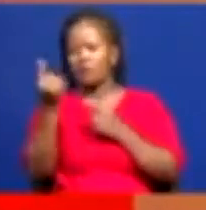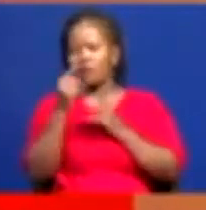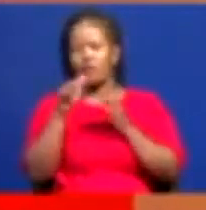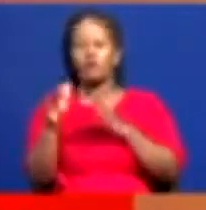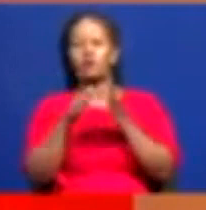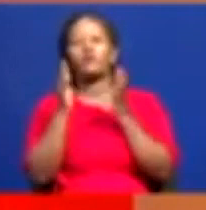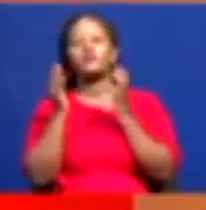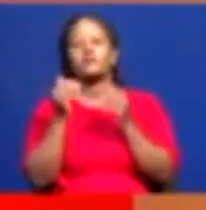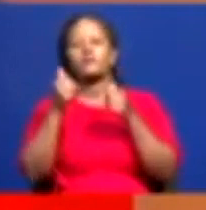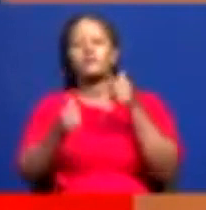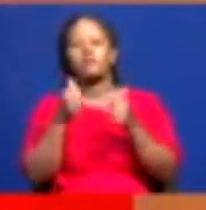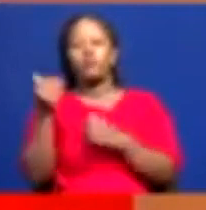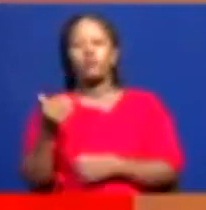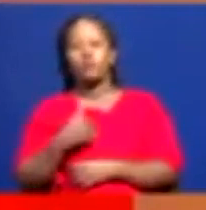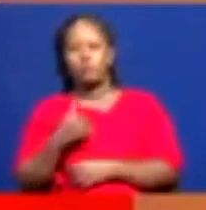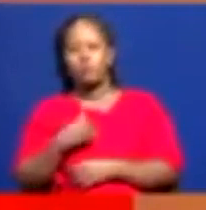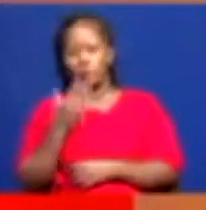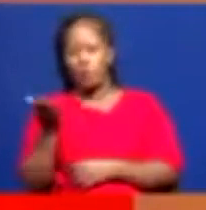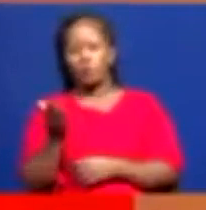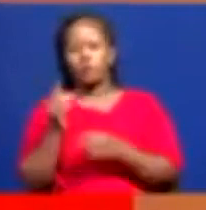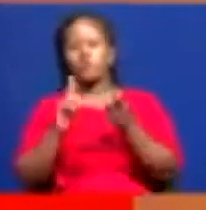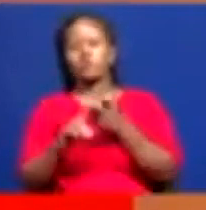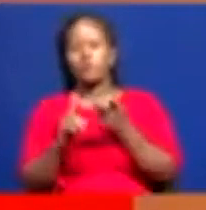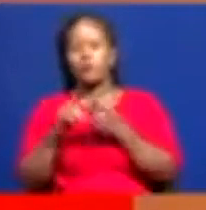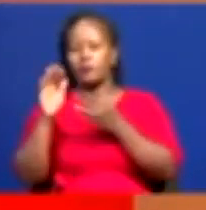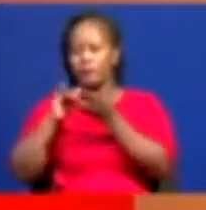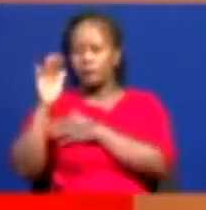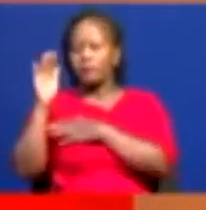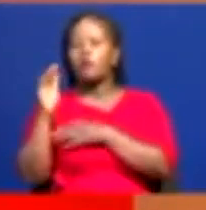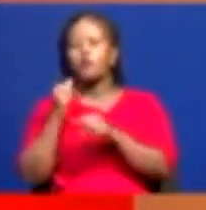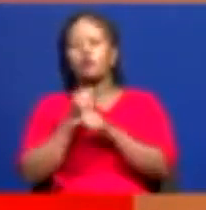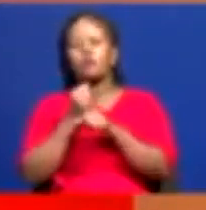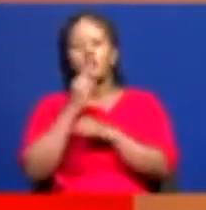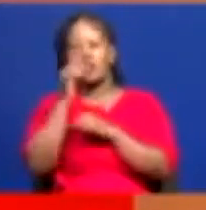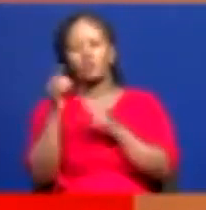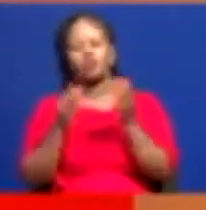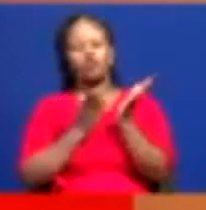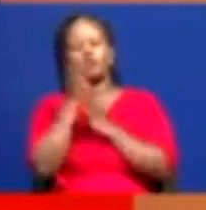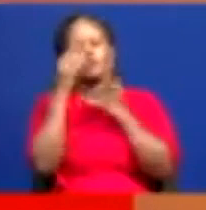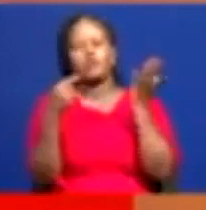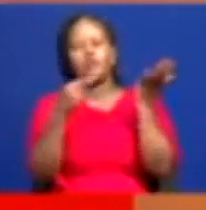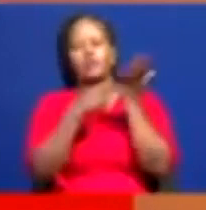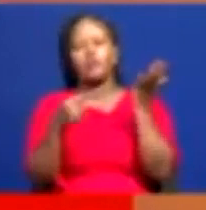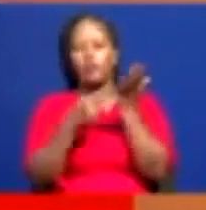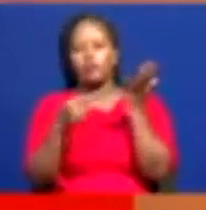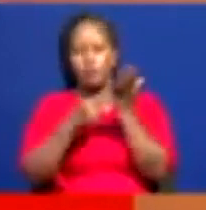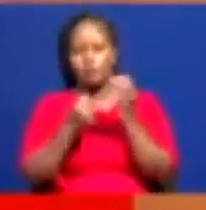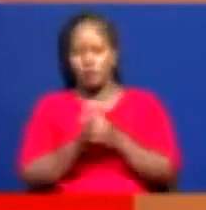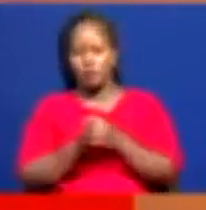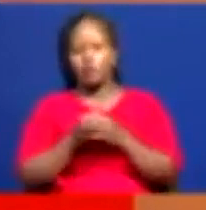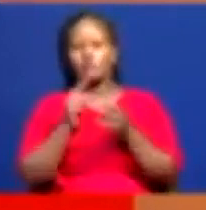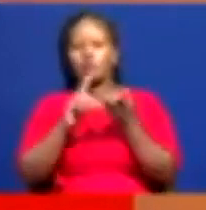kubadilisha ile revolution kumbenefit wasanii ni kupitia kwa hali ya kiteknolojia, na ndio maana, kwa maana hii imekuwa kwa